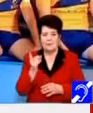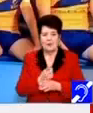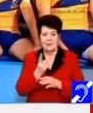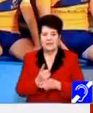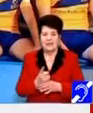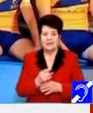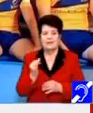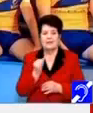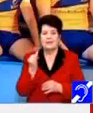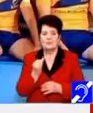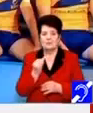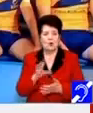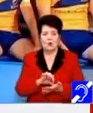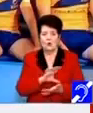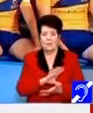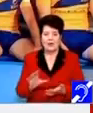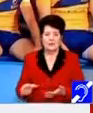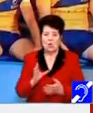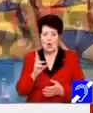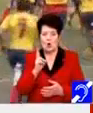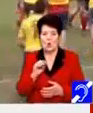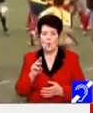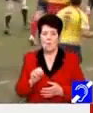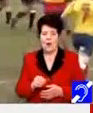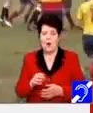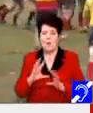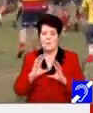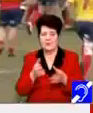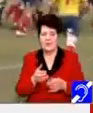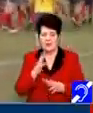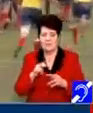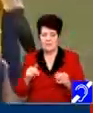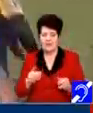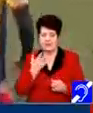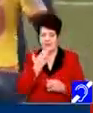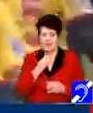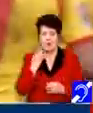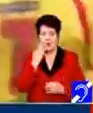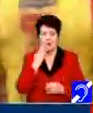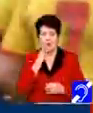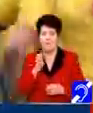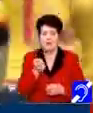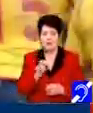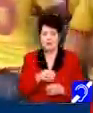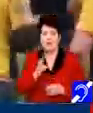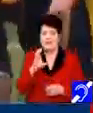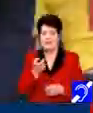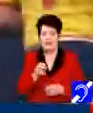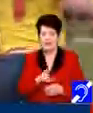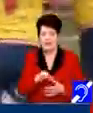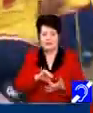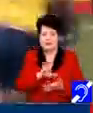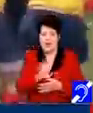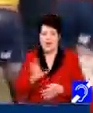în istorie, stejarii nu vor participa la Cupa Mondială. Federația Internațională a decis că România, Belgia și Spania să nu participe